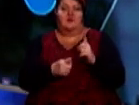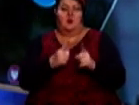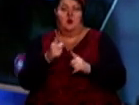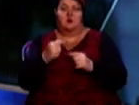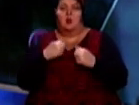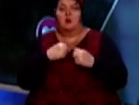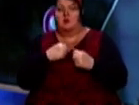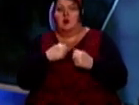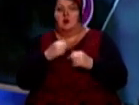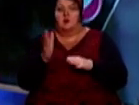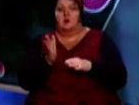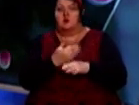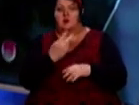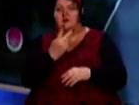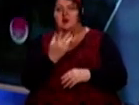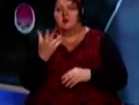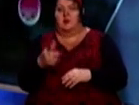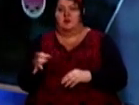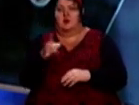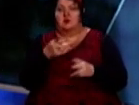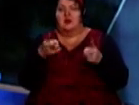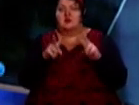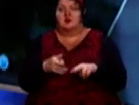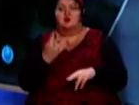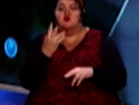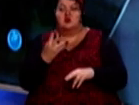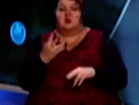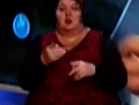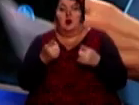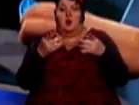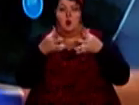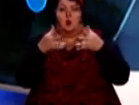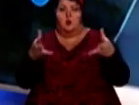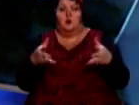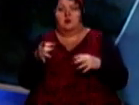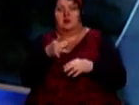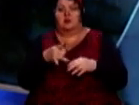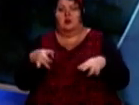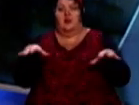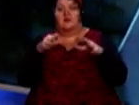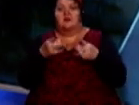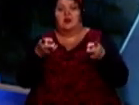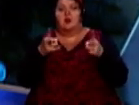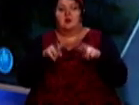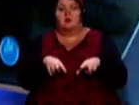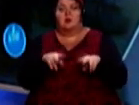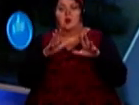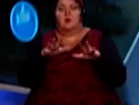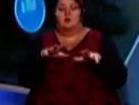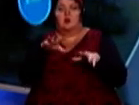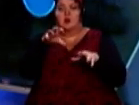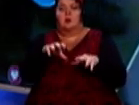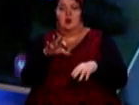ми позбудемося 25 районів, залишиться 4 укрупнених райони, і все інша територія буде покрита об'єднаними